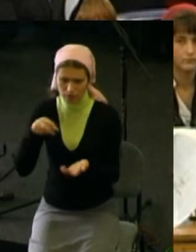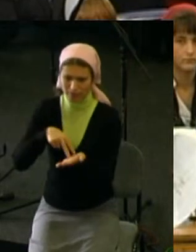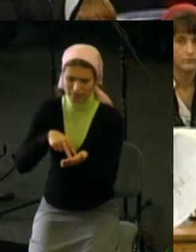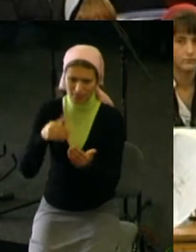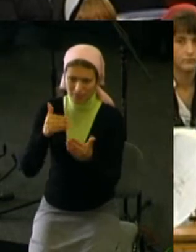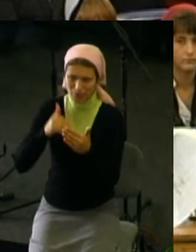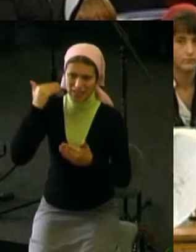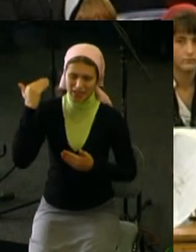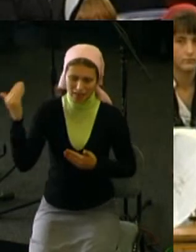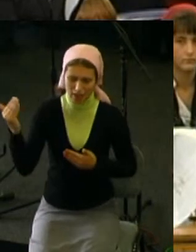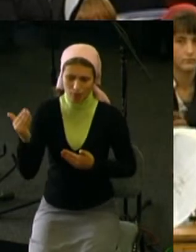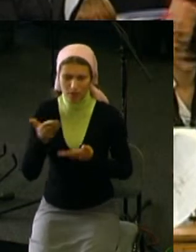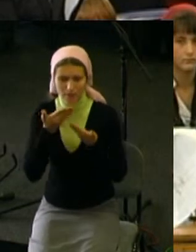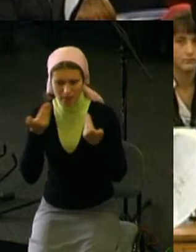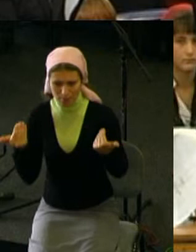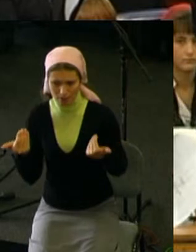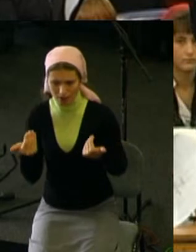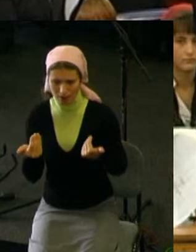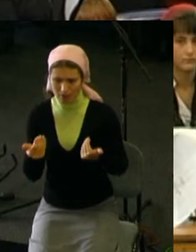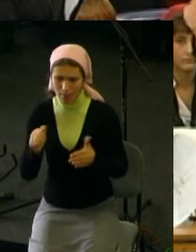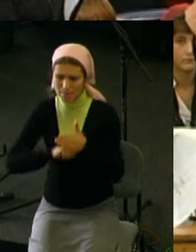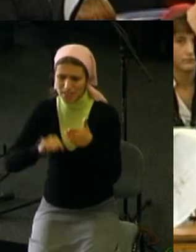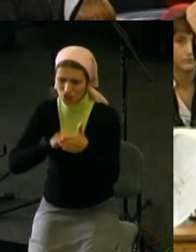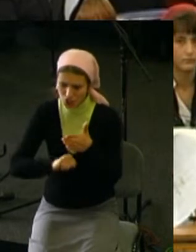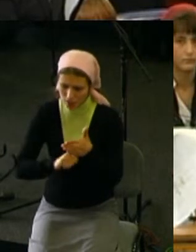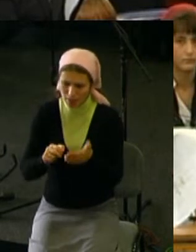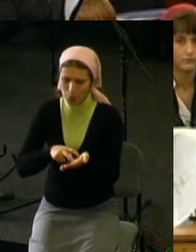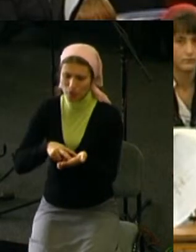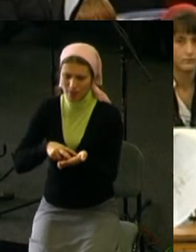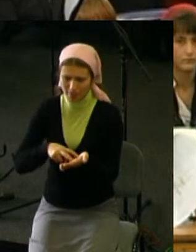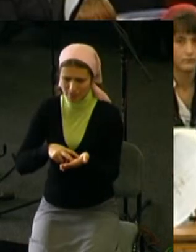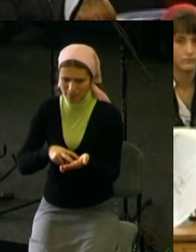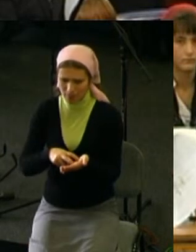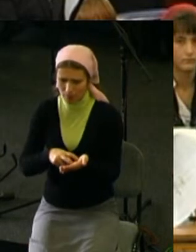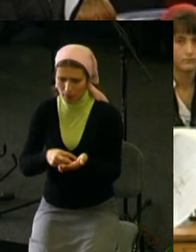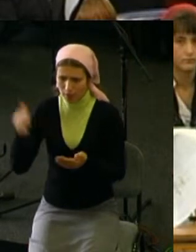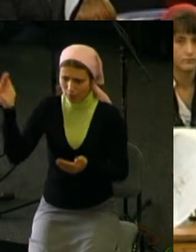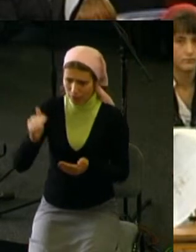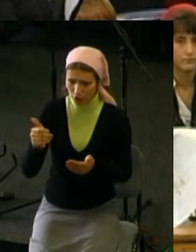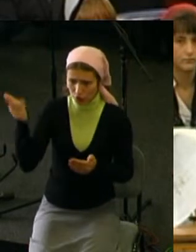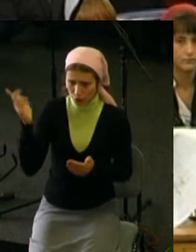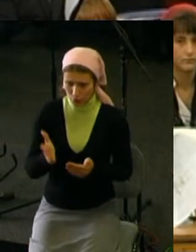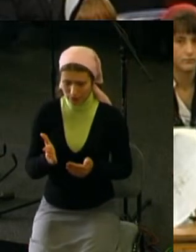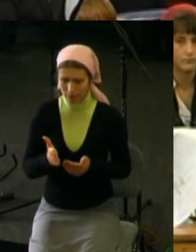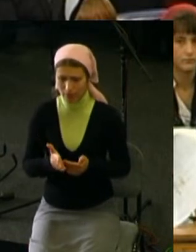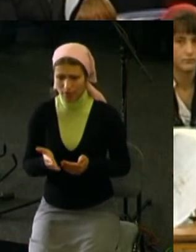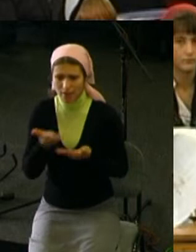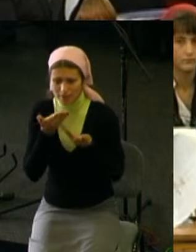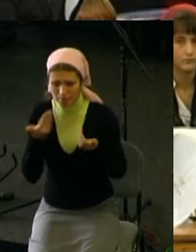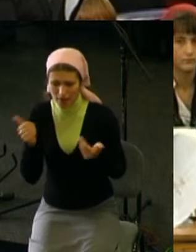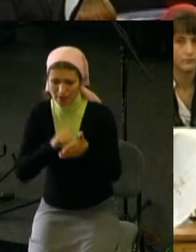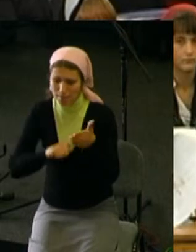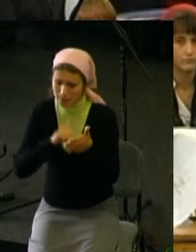стати перед ним тебе немає причини боятися приходу Господа